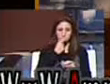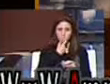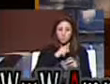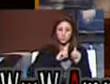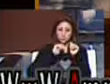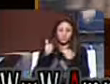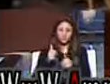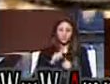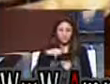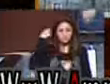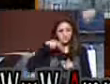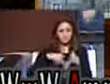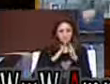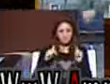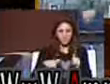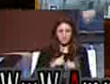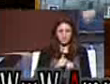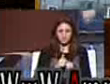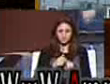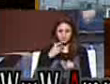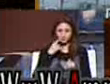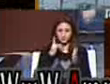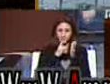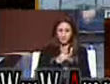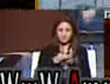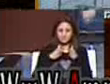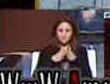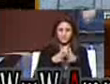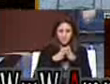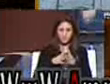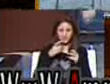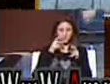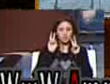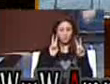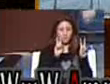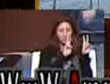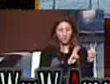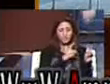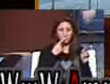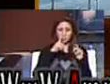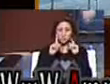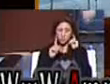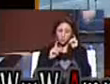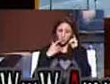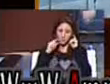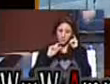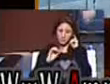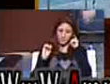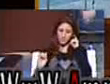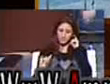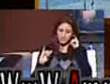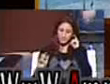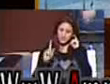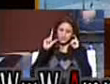رئيس الجمهورية. سلطات ميناء الإسكندرية قررت استمرار إغلاق بوغازي الإسكندرية والدخيلة لليوم الثاني على